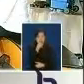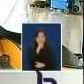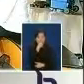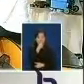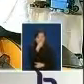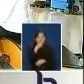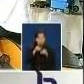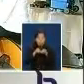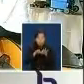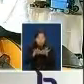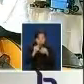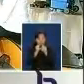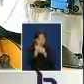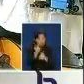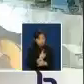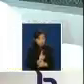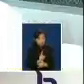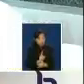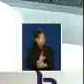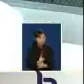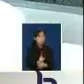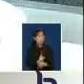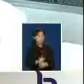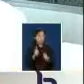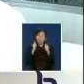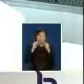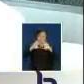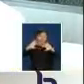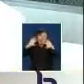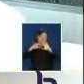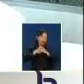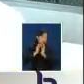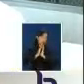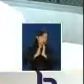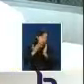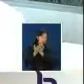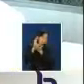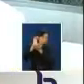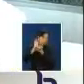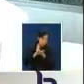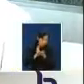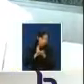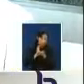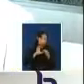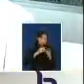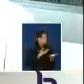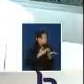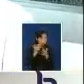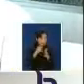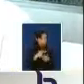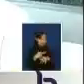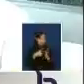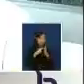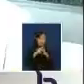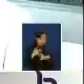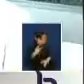โอ้ดีขึ้นมากเลยครับผมยืนยันเลยนะเราต้องขอบคุณรัฐบาลที่ให้เงินมาซื้อวัคซีนถึง 3.5 ล้านโดสนะครับแล้วก็เราก็สอนเรื่อง